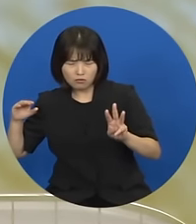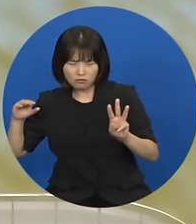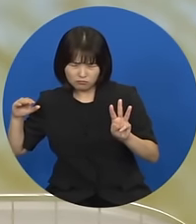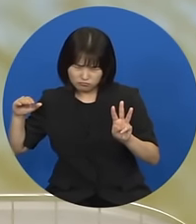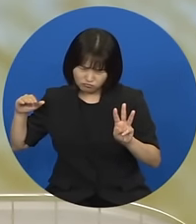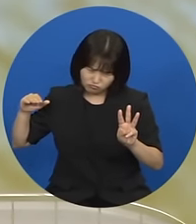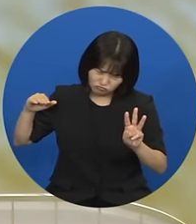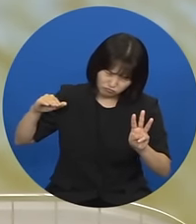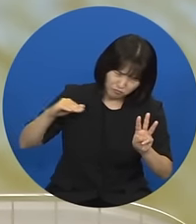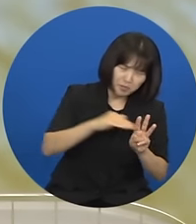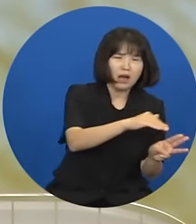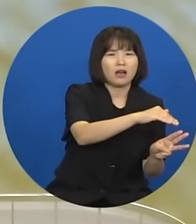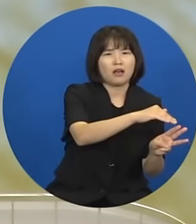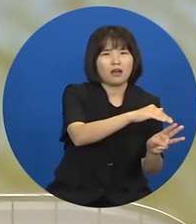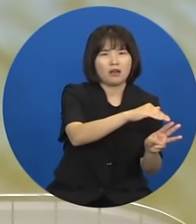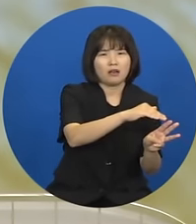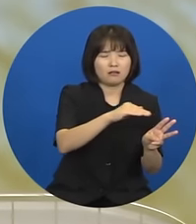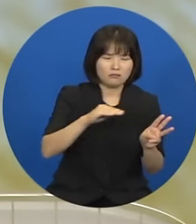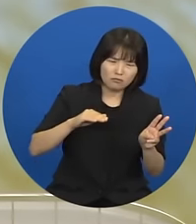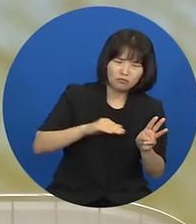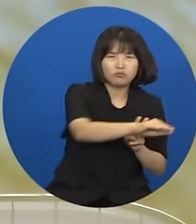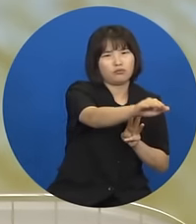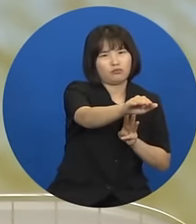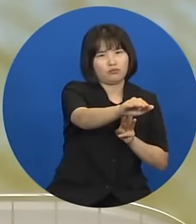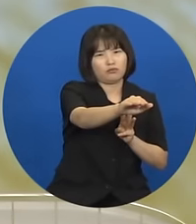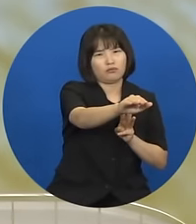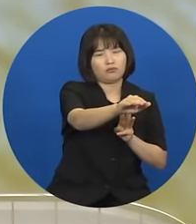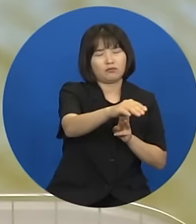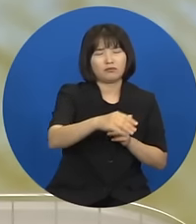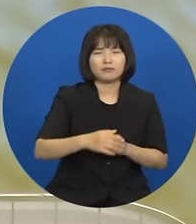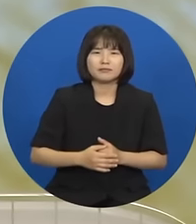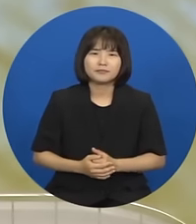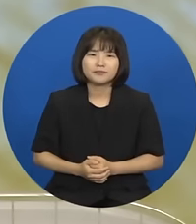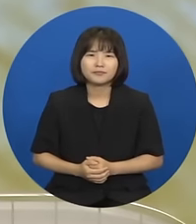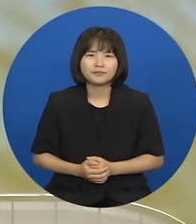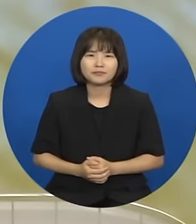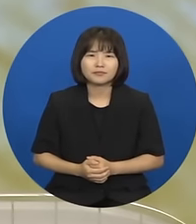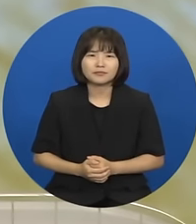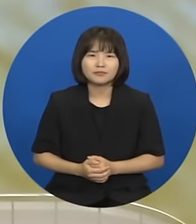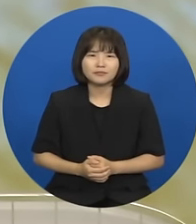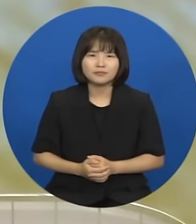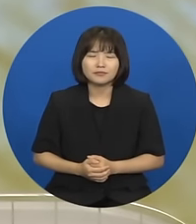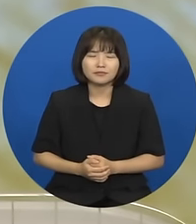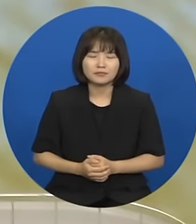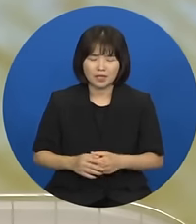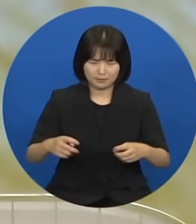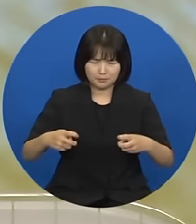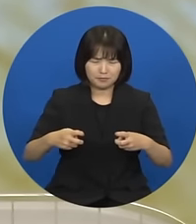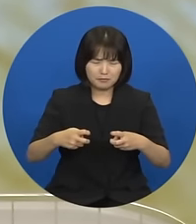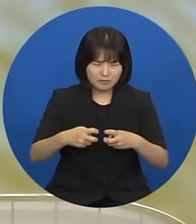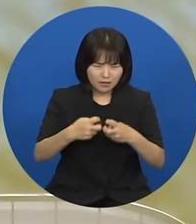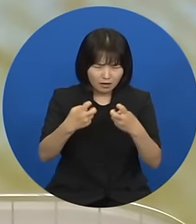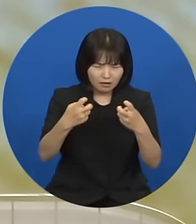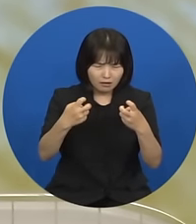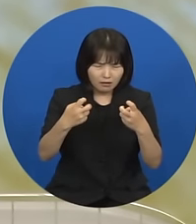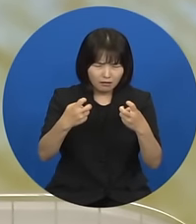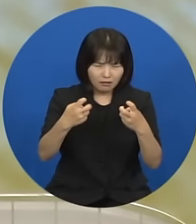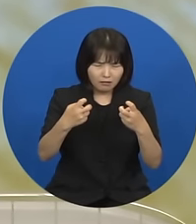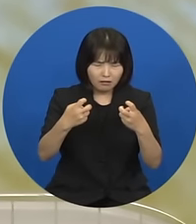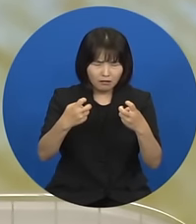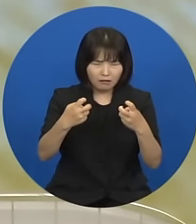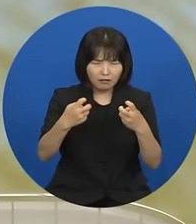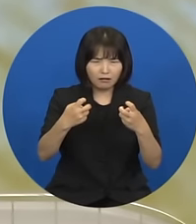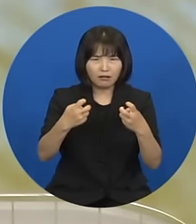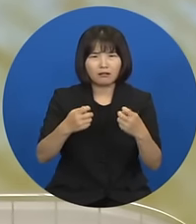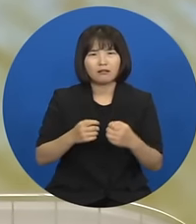3명을 차로 치고 그리고 도망가 버리는 뺑소니 교통사고를 이 여학생들이